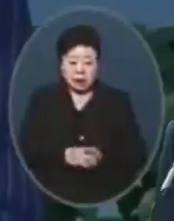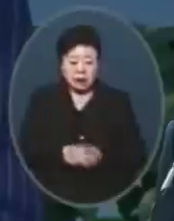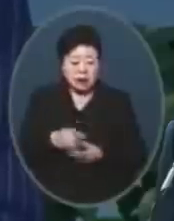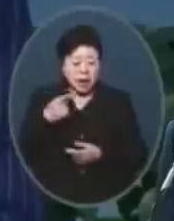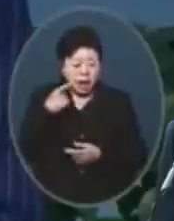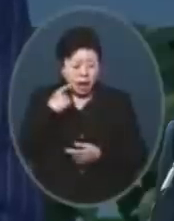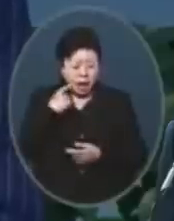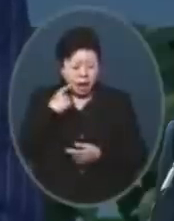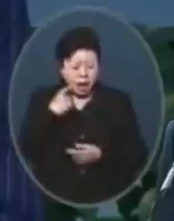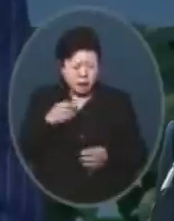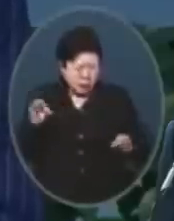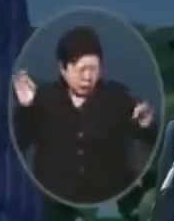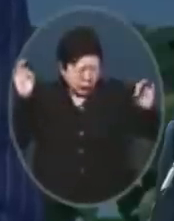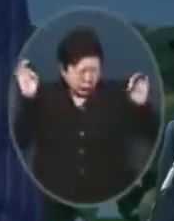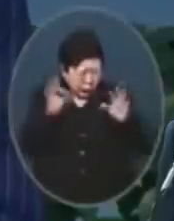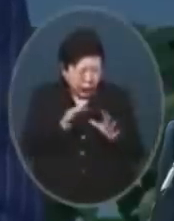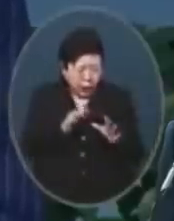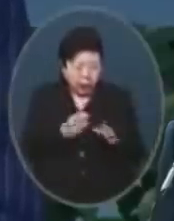암이 거의 다 사라지고